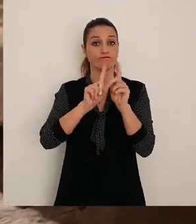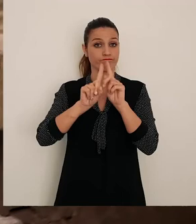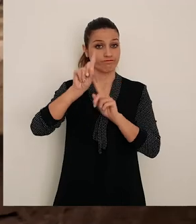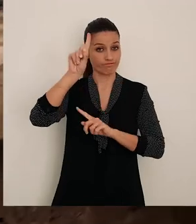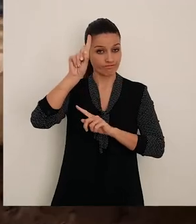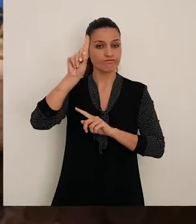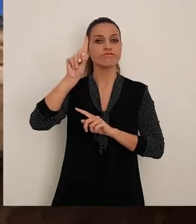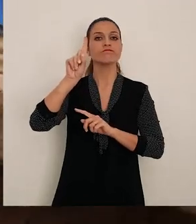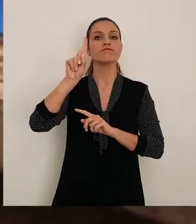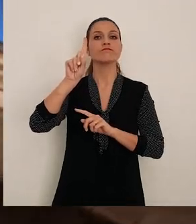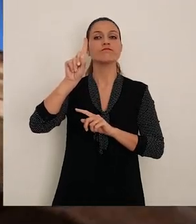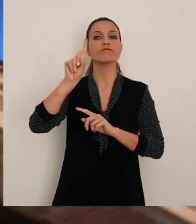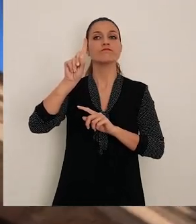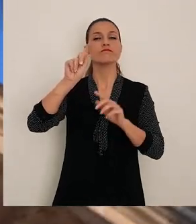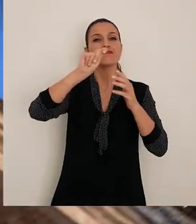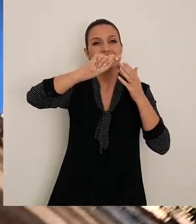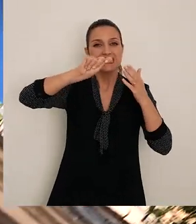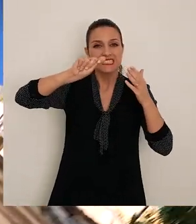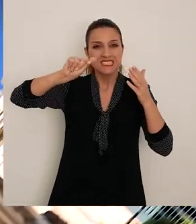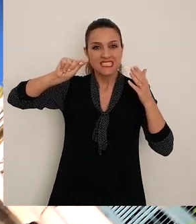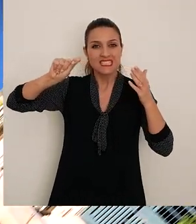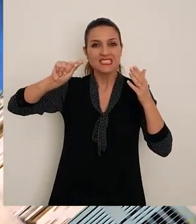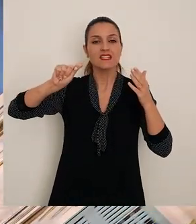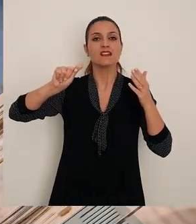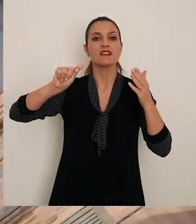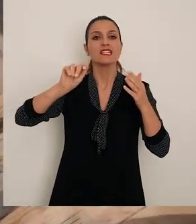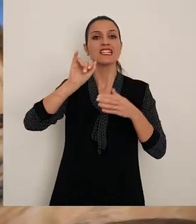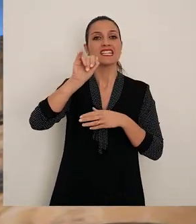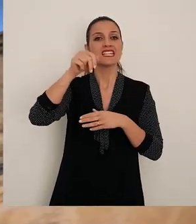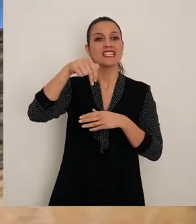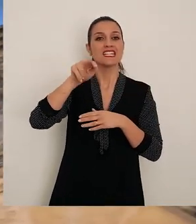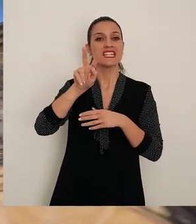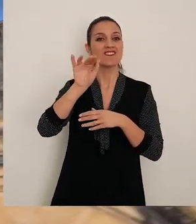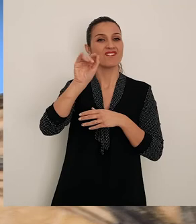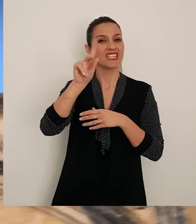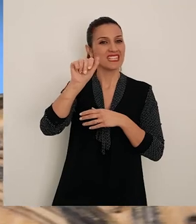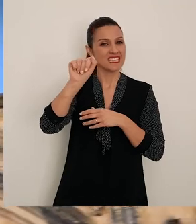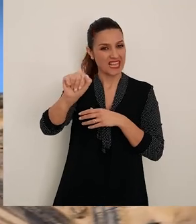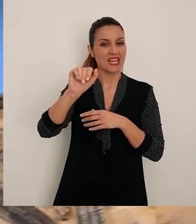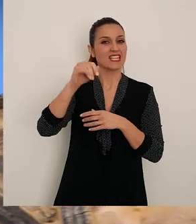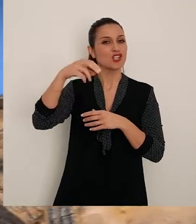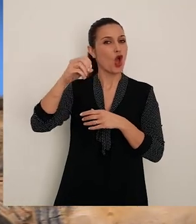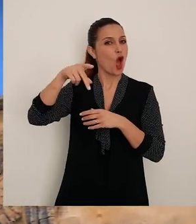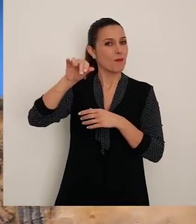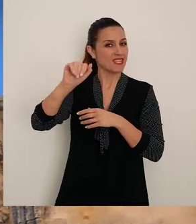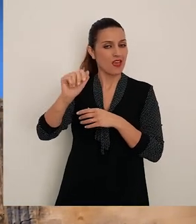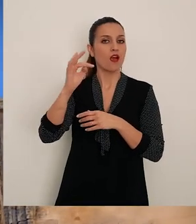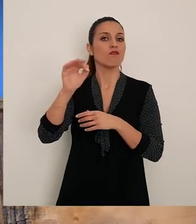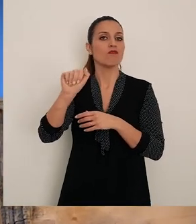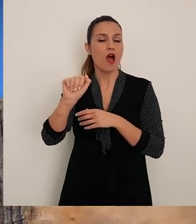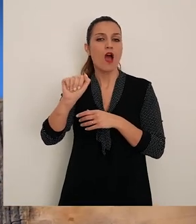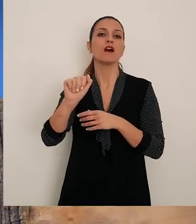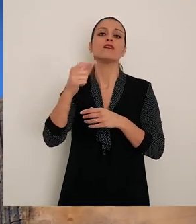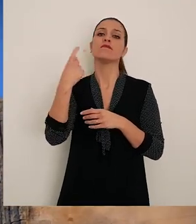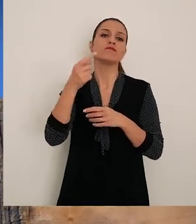In alto, un tempo, era ben leggibile la scritta «Invidia in opia fa», per invitare i visitatori del borgo antico a non